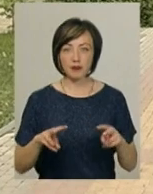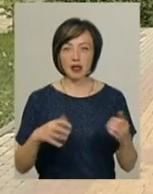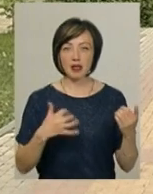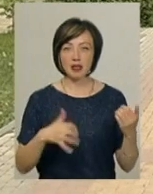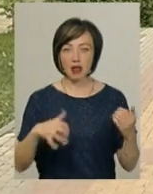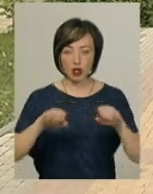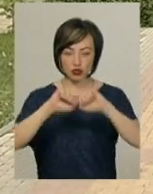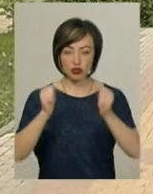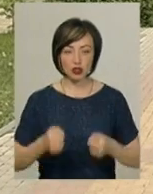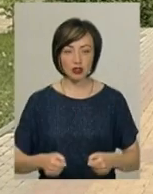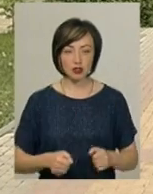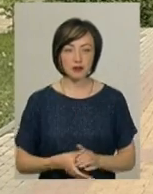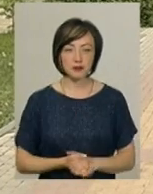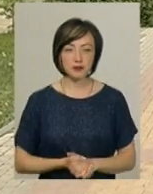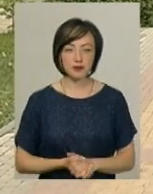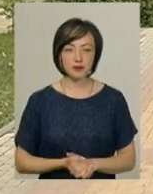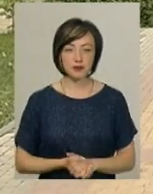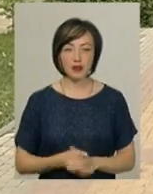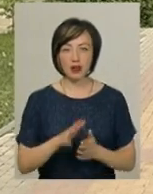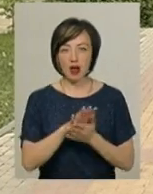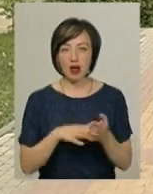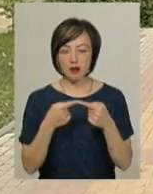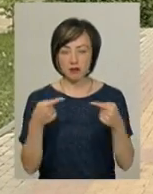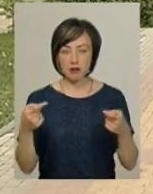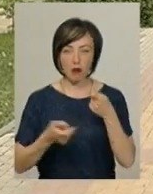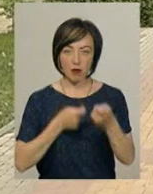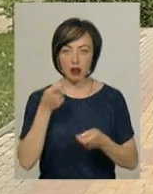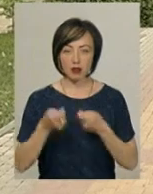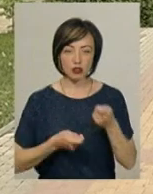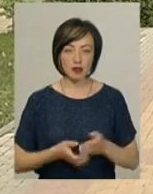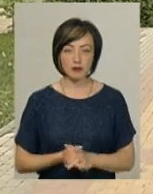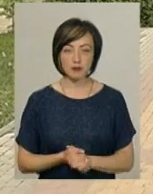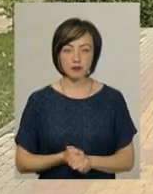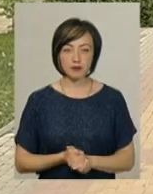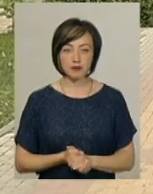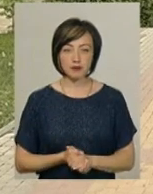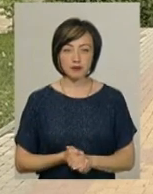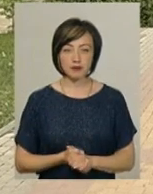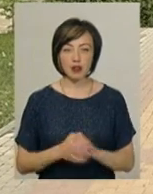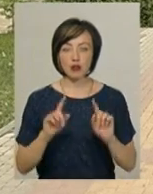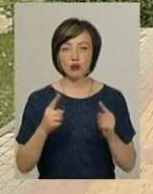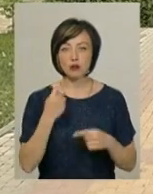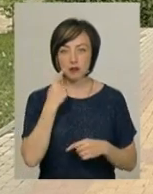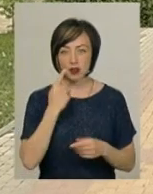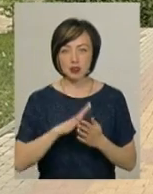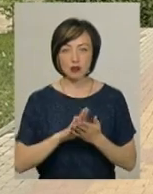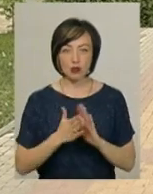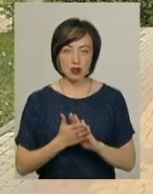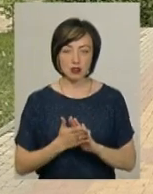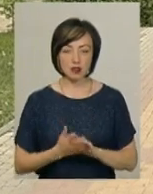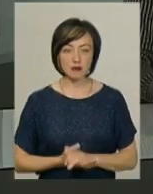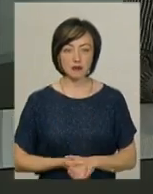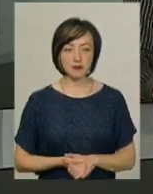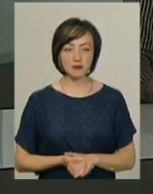гітарні чехли, ну таке вже, далі по мілочах. Ну, дуже прикра ситуація.